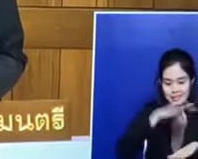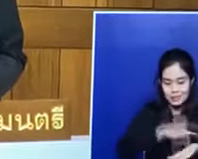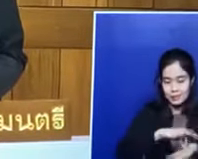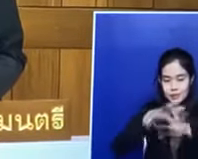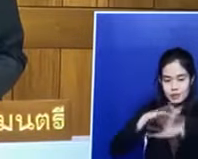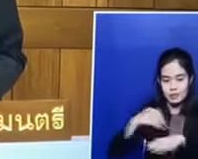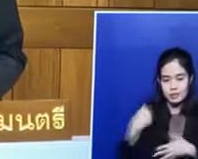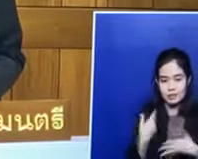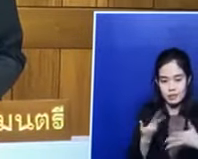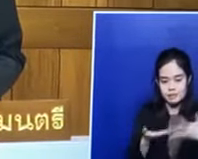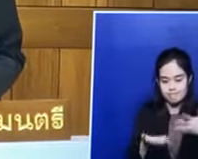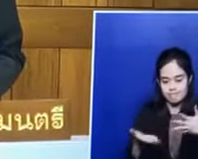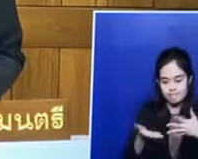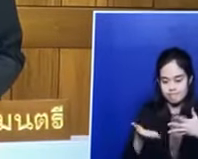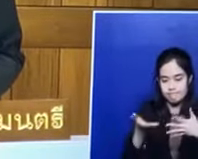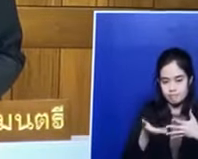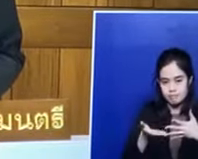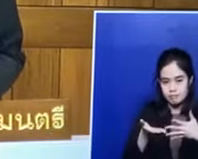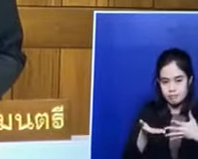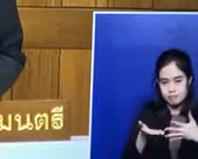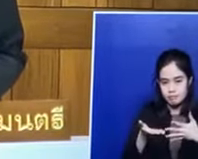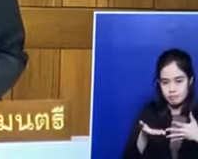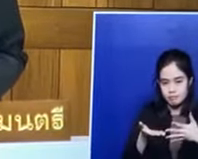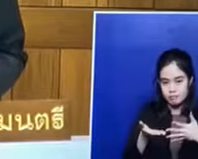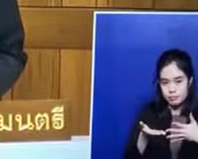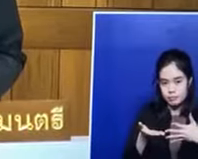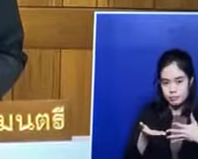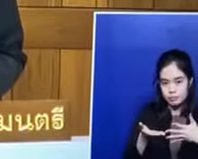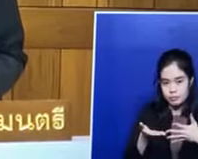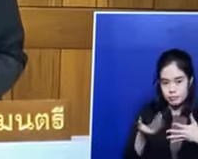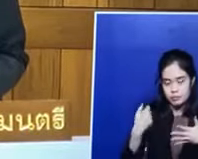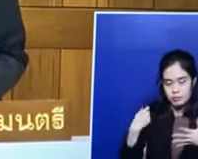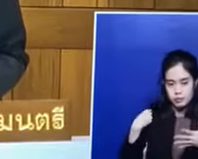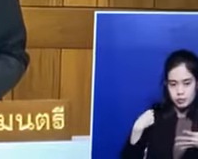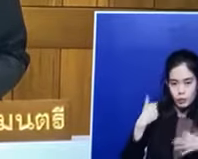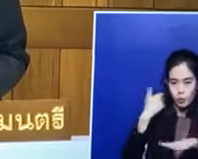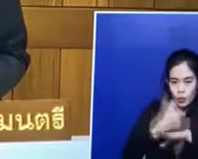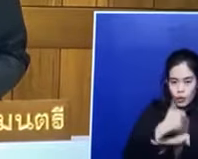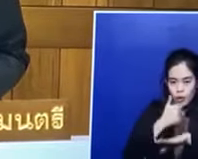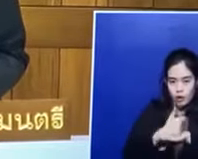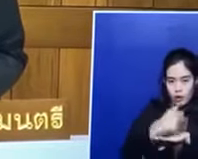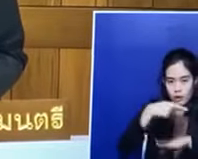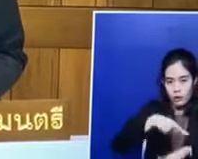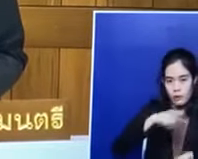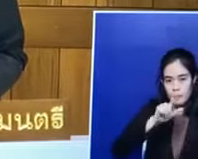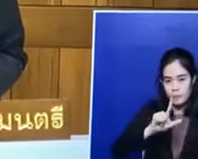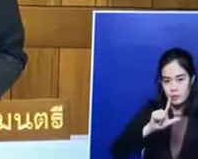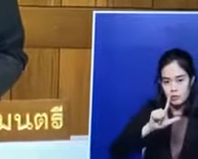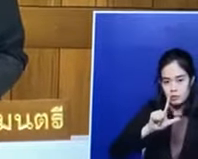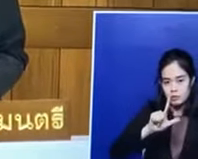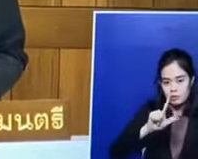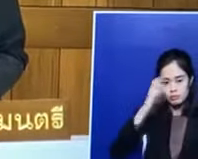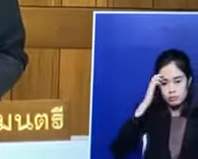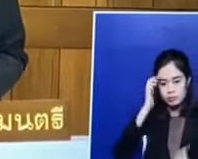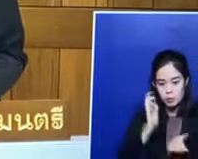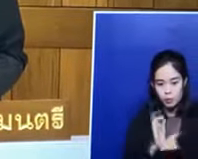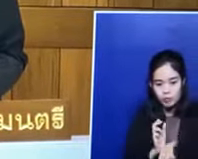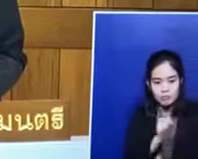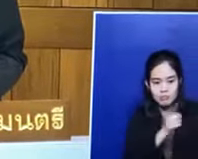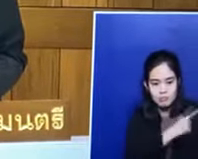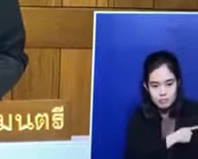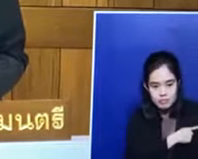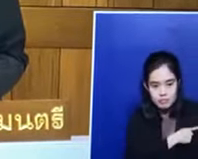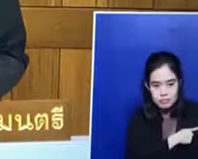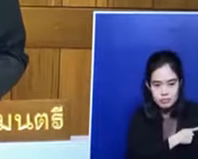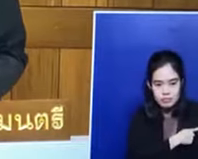กันระดับแรกคือยศท่านนายพลระดับผู้บังคับการนะครับพลตำรวจตรีขึ้นไปขั้นตอน